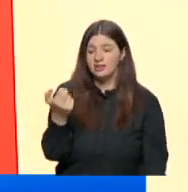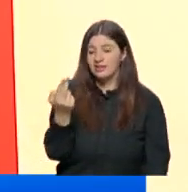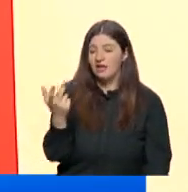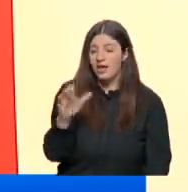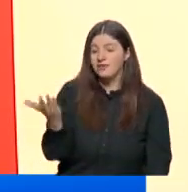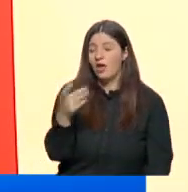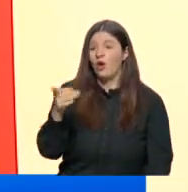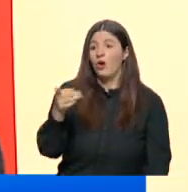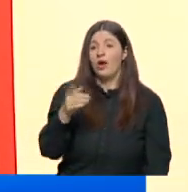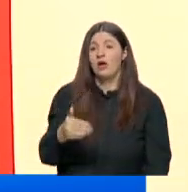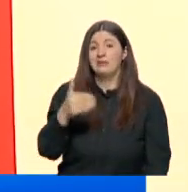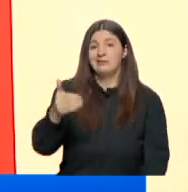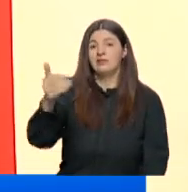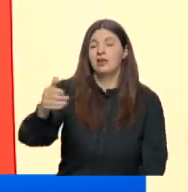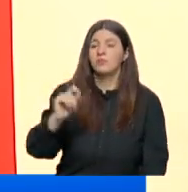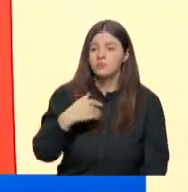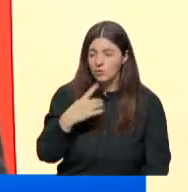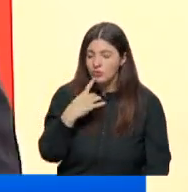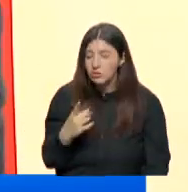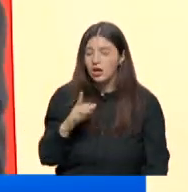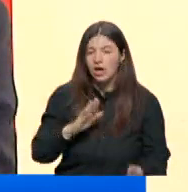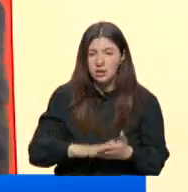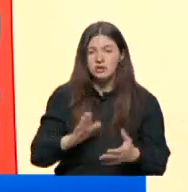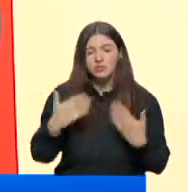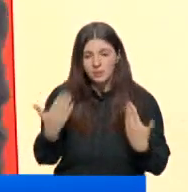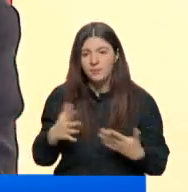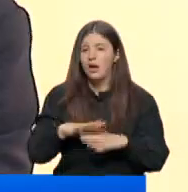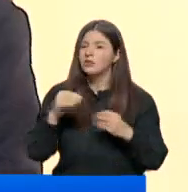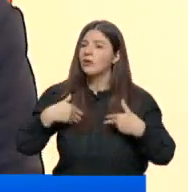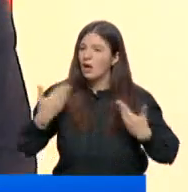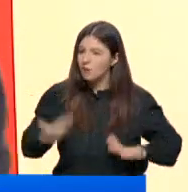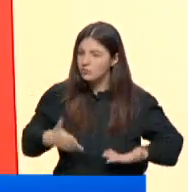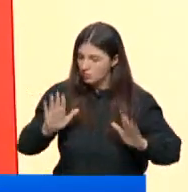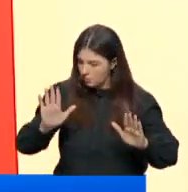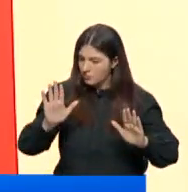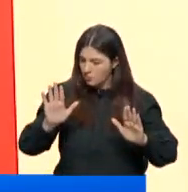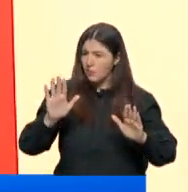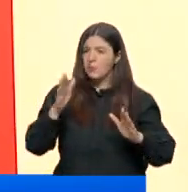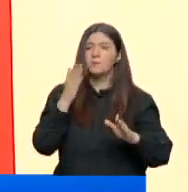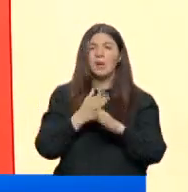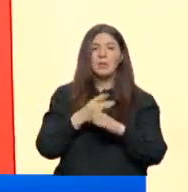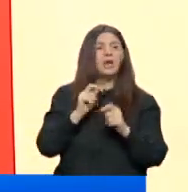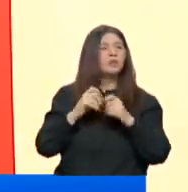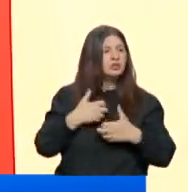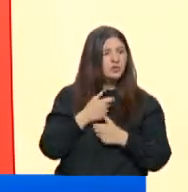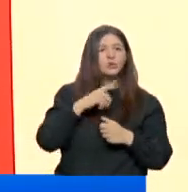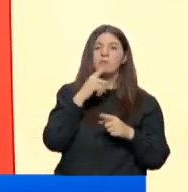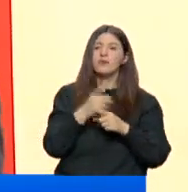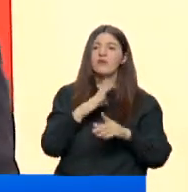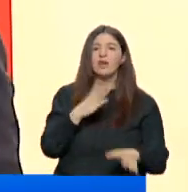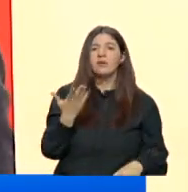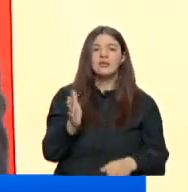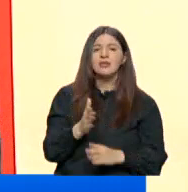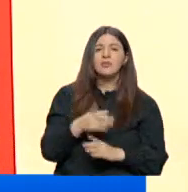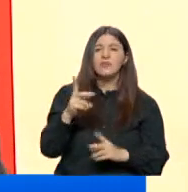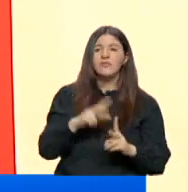daha o sabır taşıyor. Biz de şunu söylüyoruz, diyoruz ki arkadaş tamam her şeyi kabul ediyoruz. Memlekette ekonomik kriz var, zorluklar var falan. Ya niye